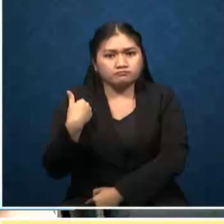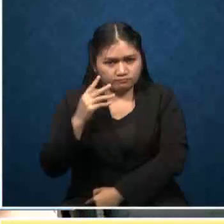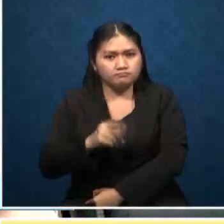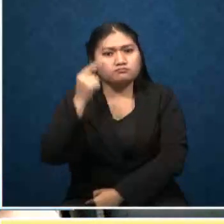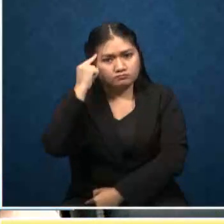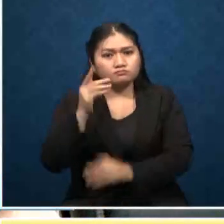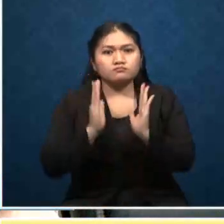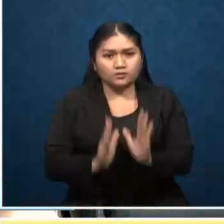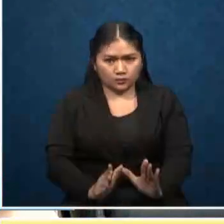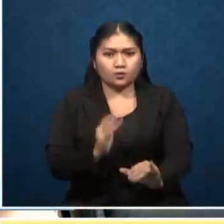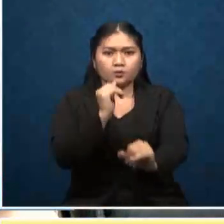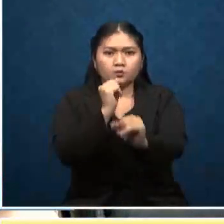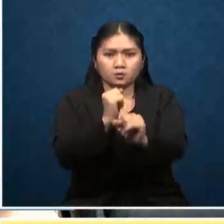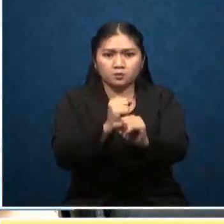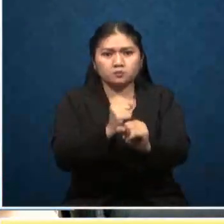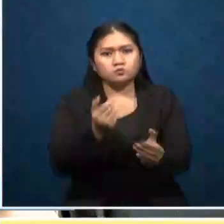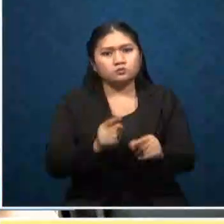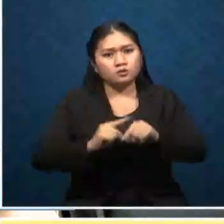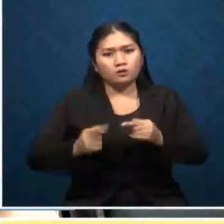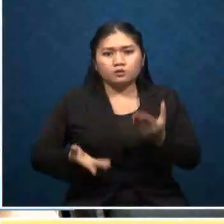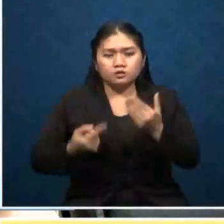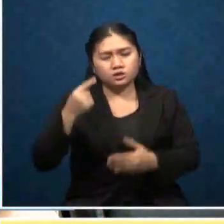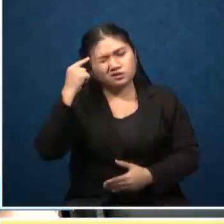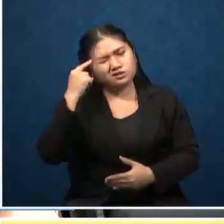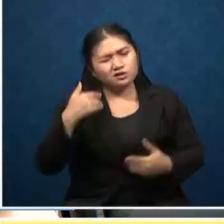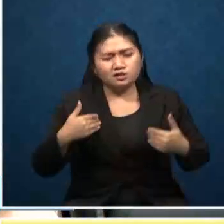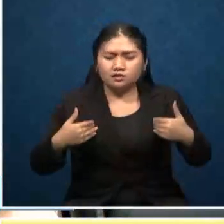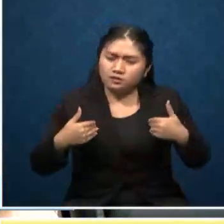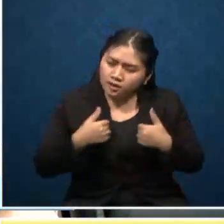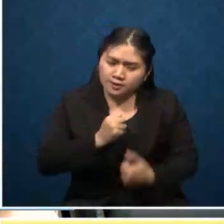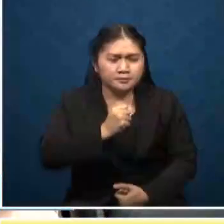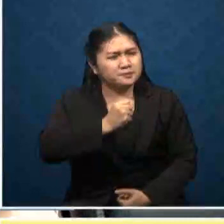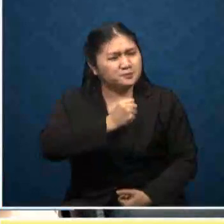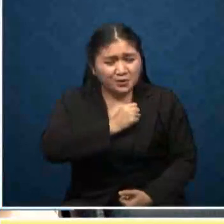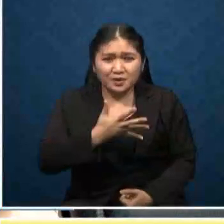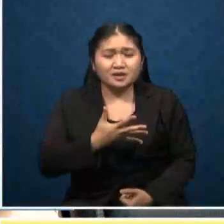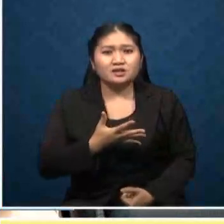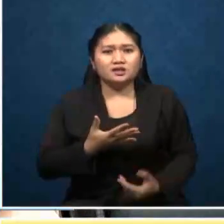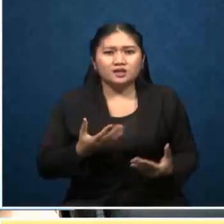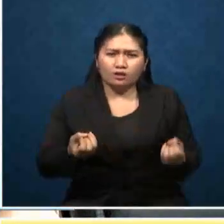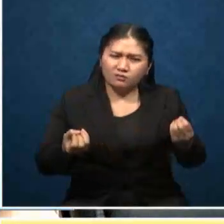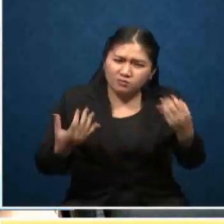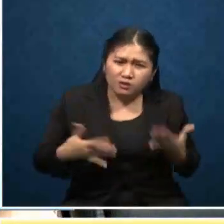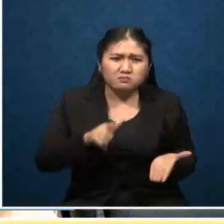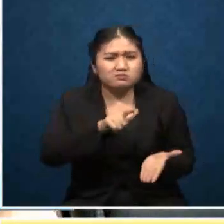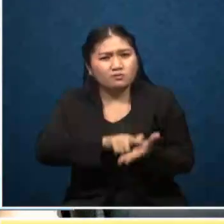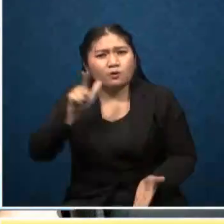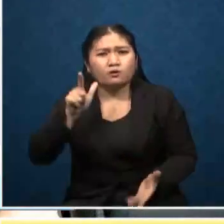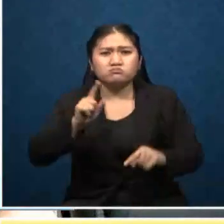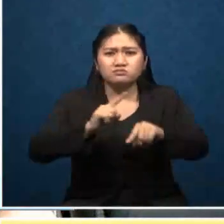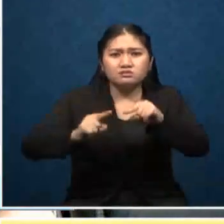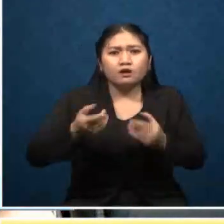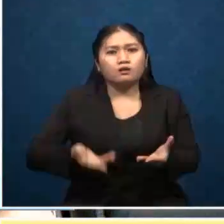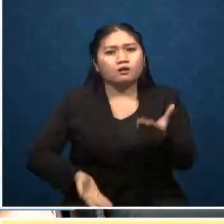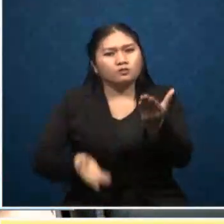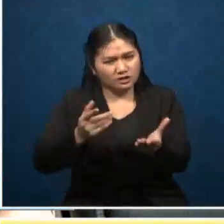ต่ๆเหล่านี้บางครั้งก็ถดถอยด้วยความลาออกไปบ้างจำเปน